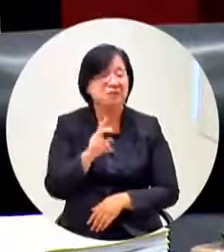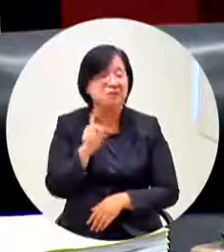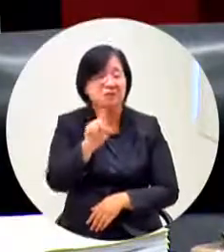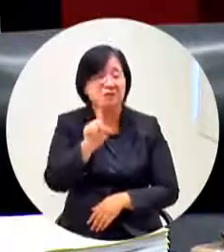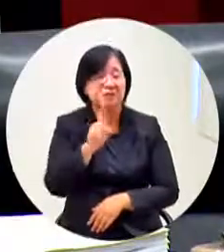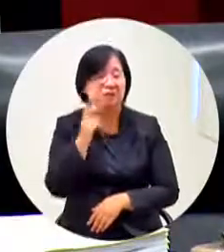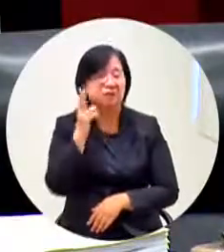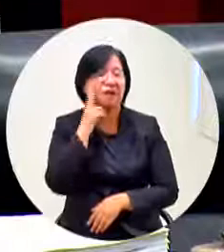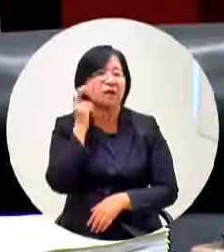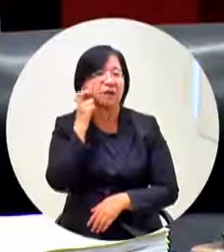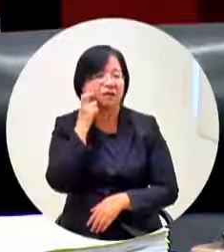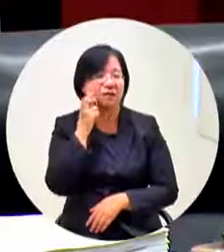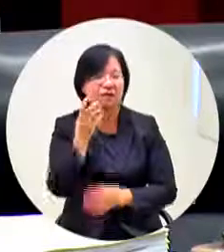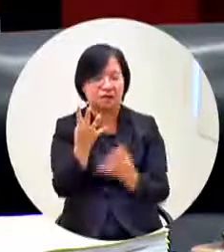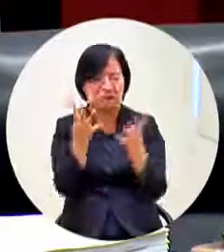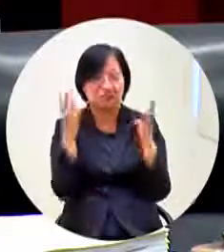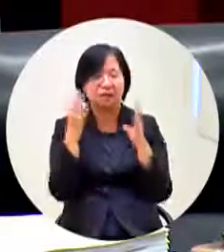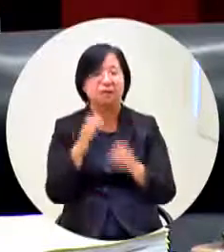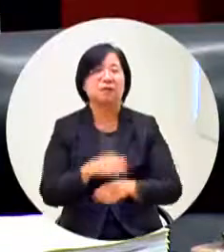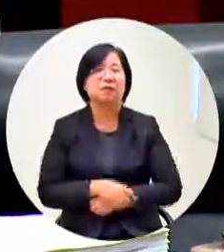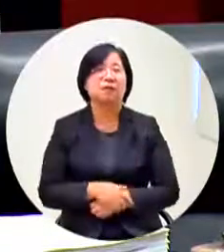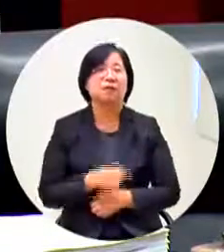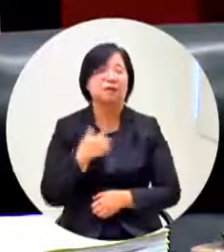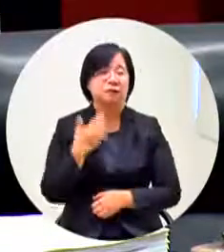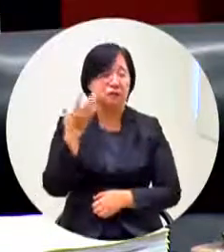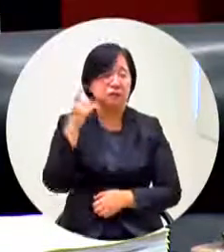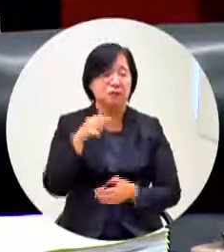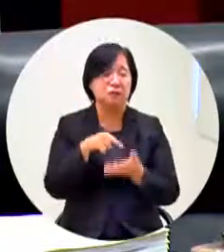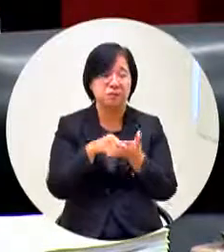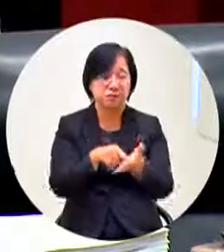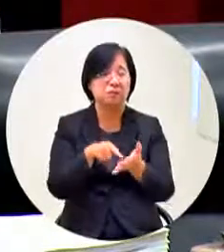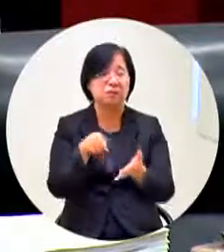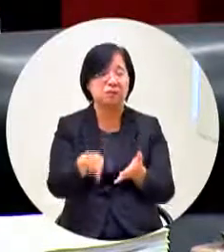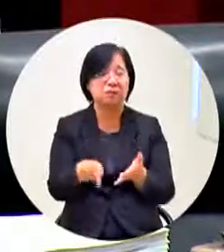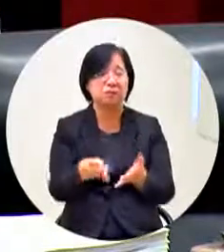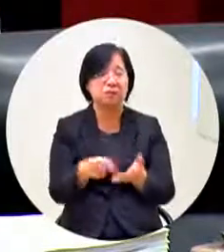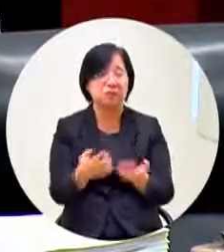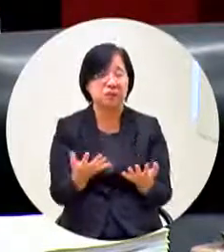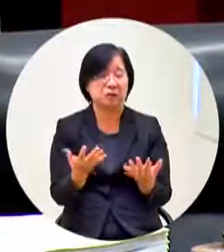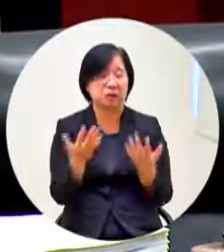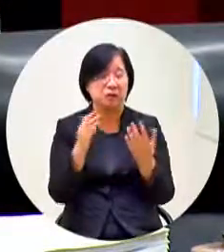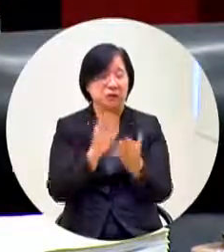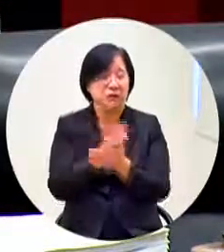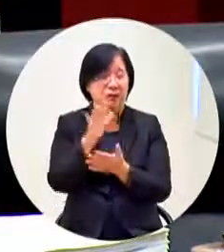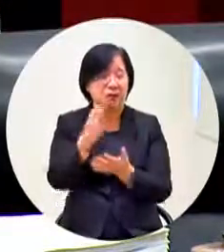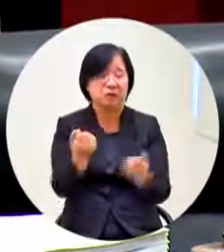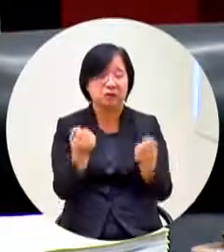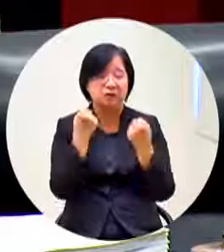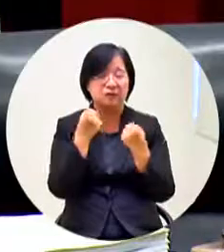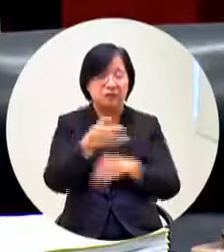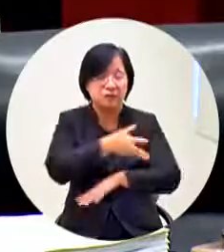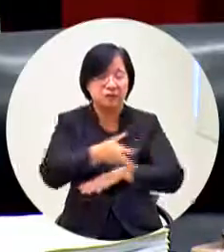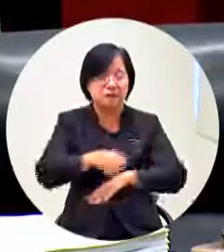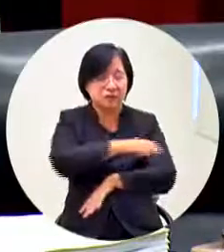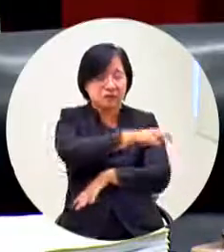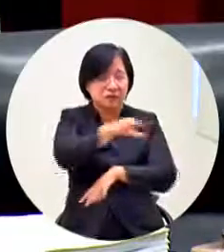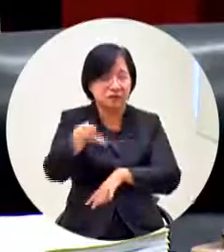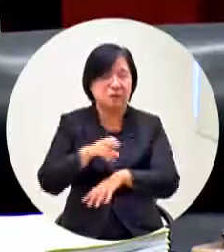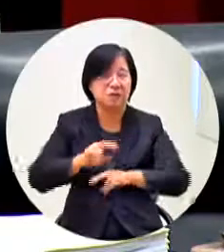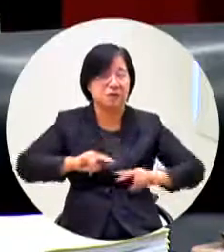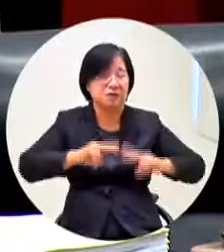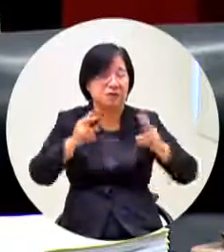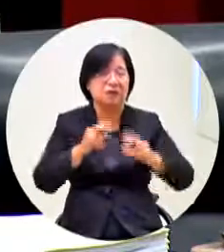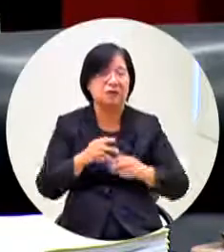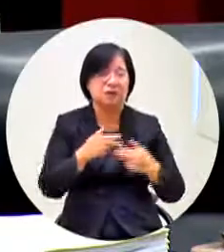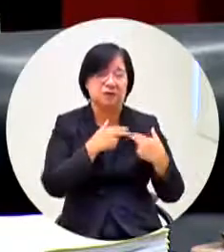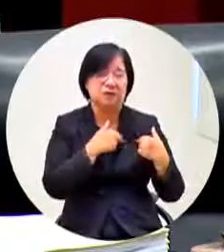了。因为过去我记得那时候我们在争取这条那个后进溪整个周边要改善的时候，我记得那时候蔡局长你也在嘛，